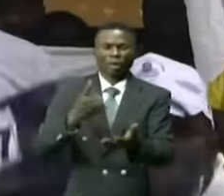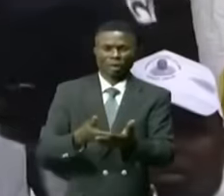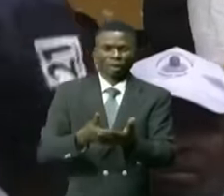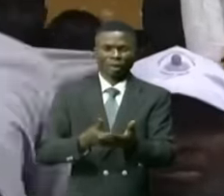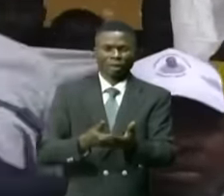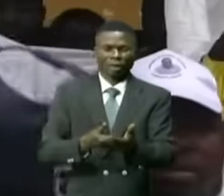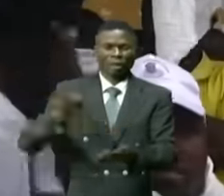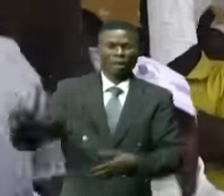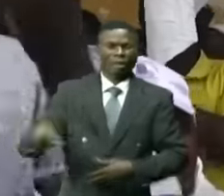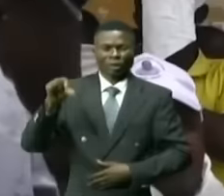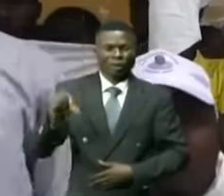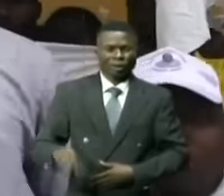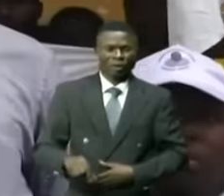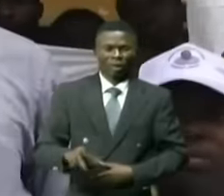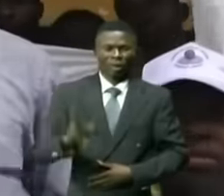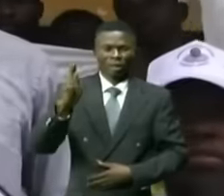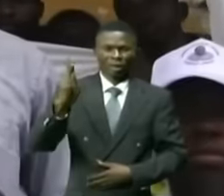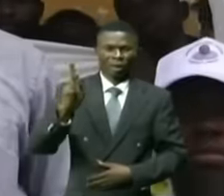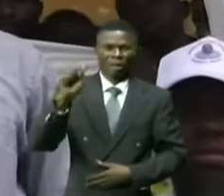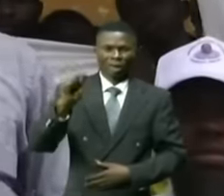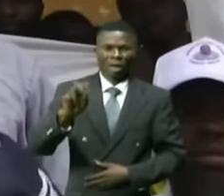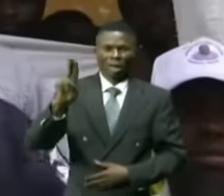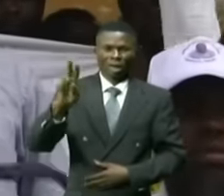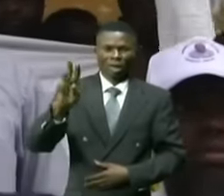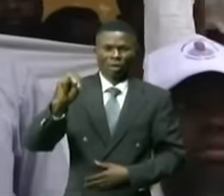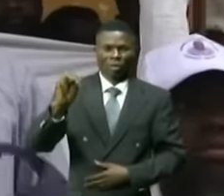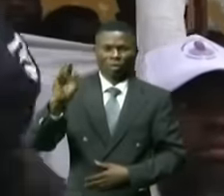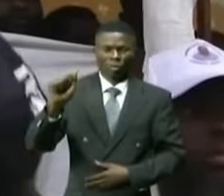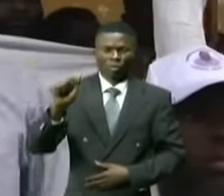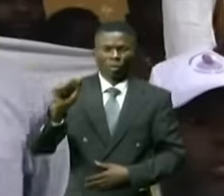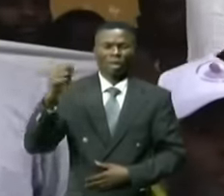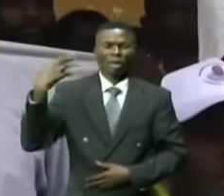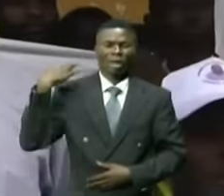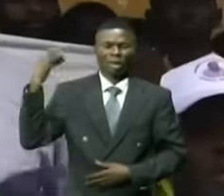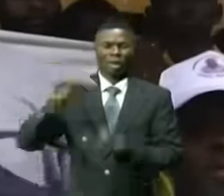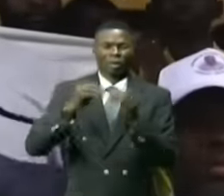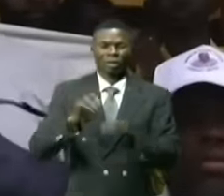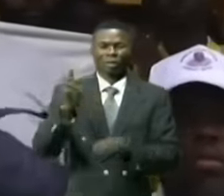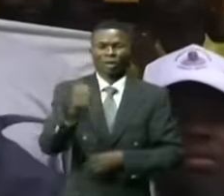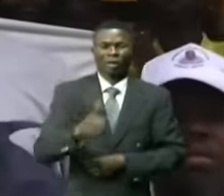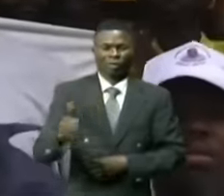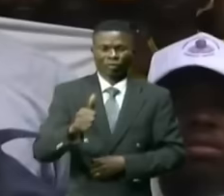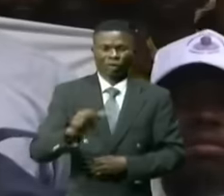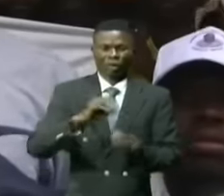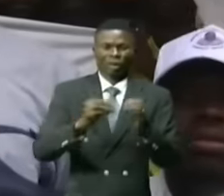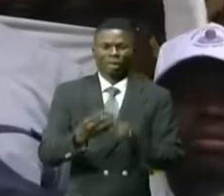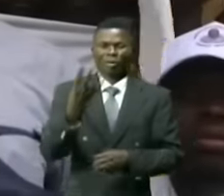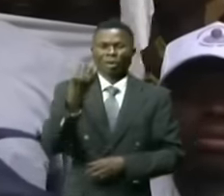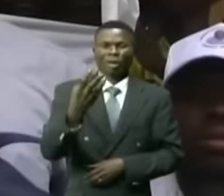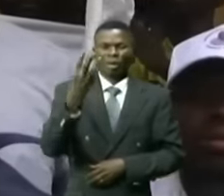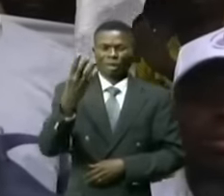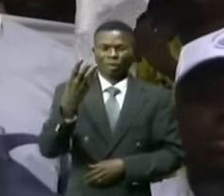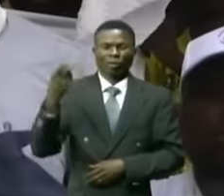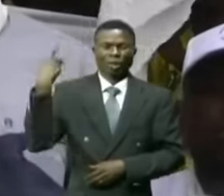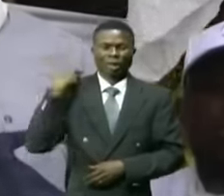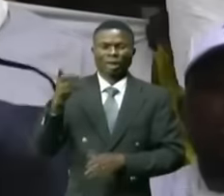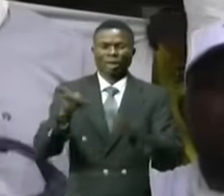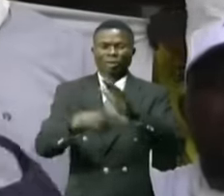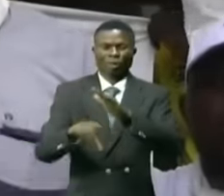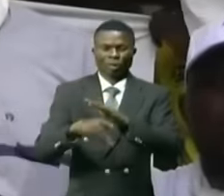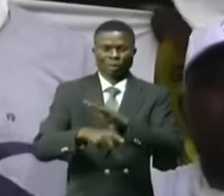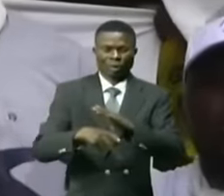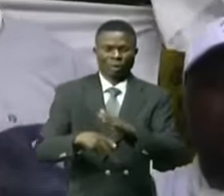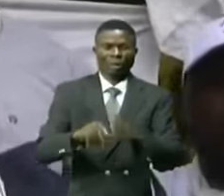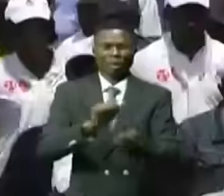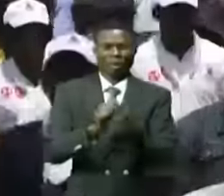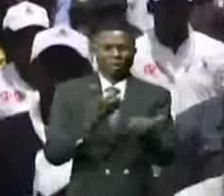de Jacques Kaoumba, candidat numéro 21 à la députation nationale et numéro 43 à la députation provinciale. Cette longue